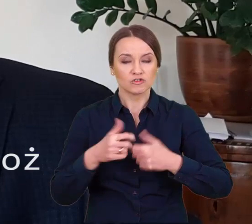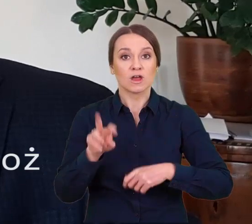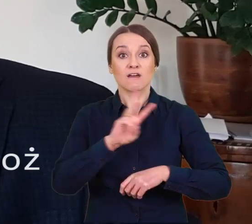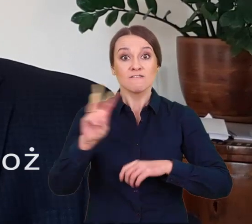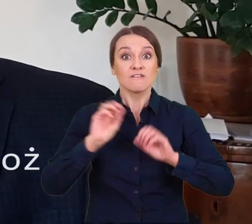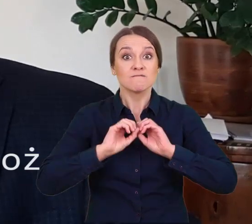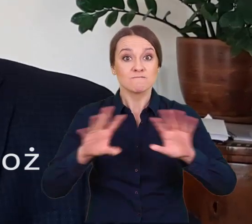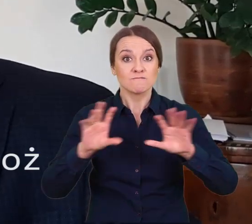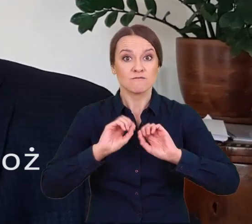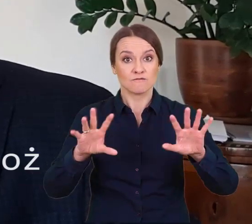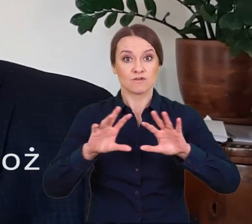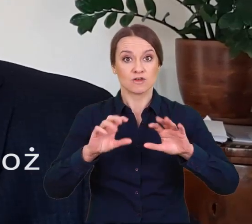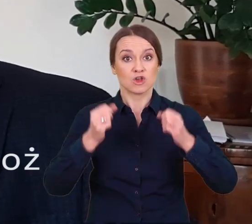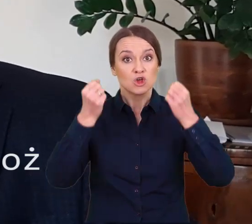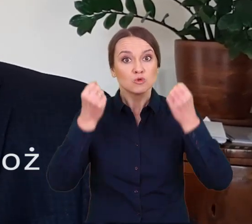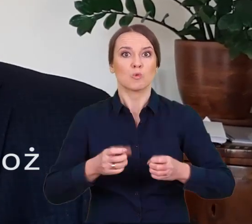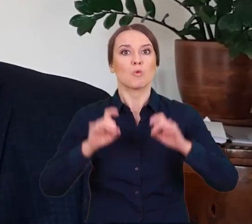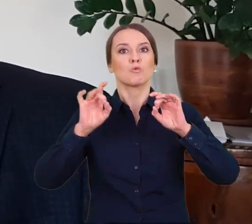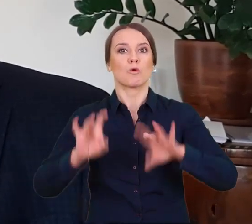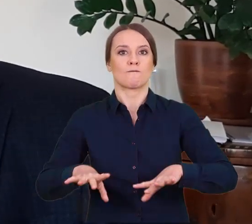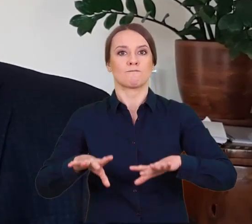mu nic